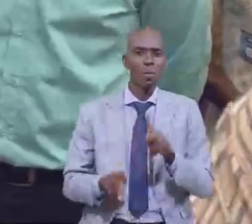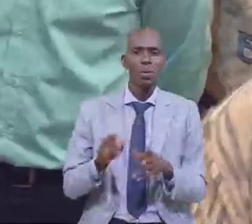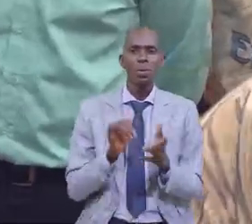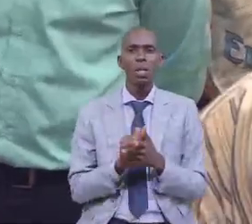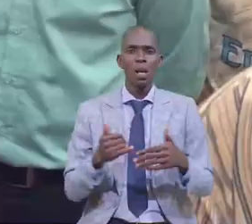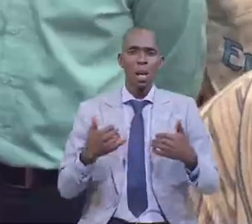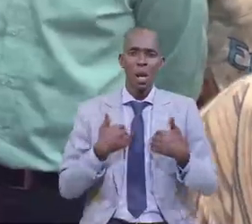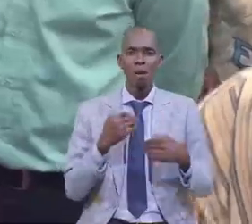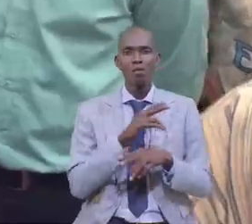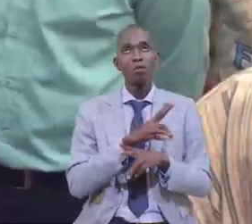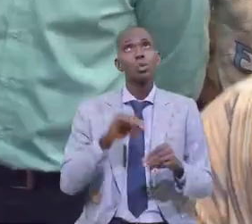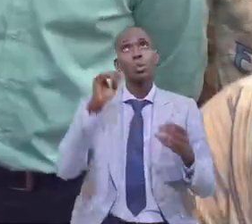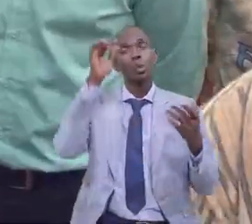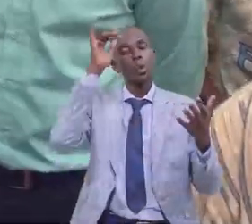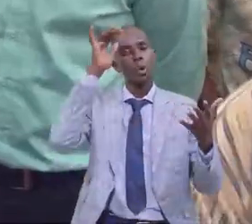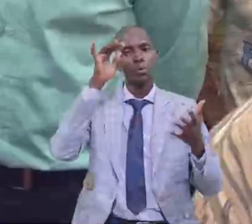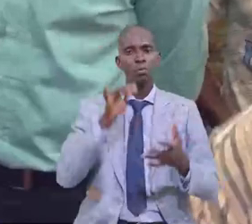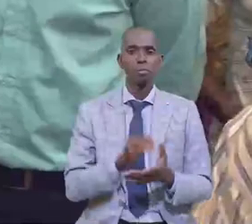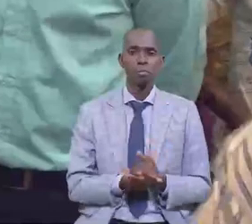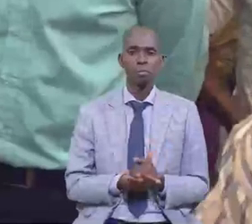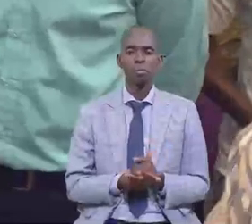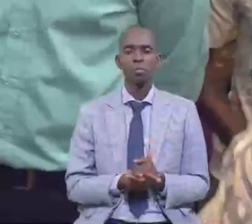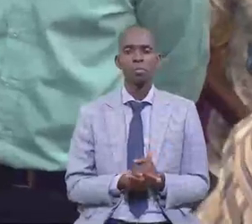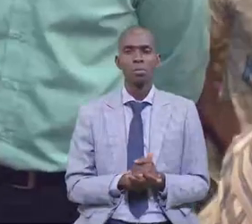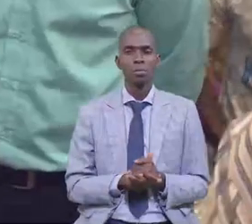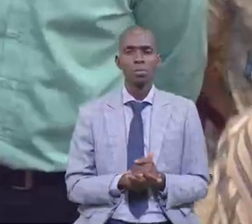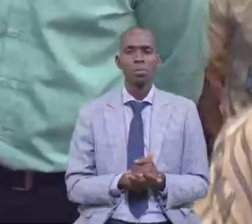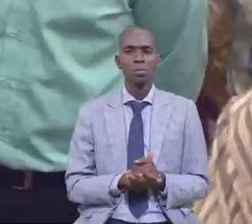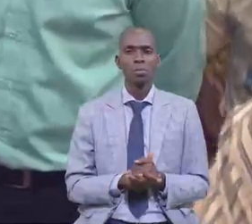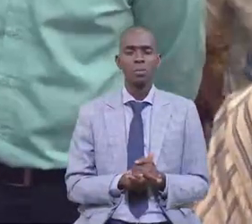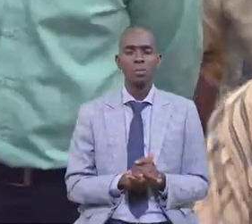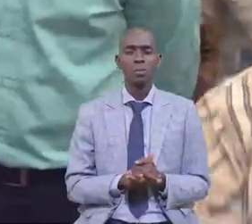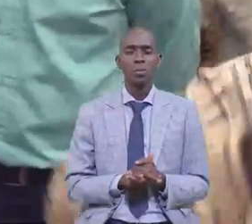sans cesse comme des gens qui n'ont pas d'espoir,